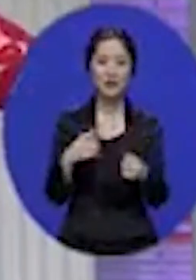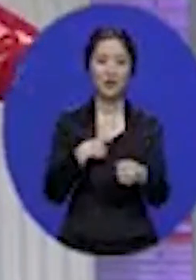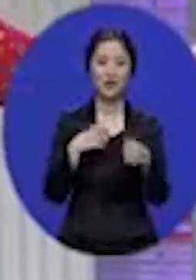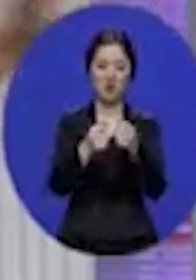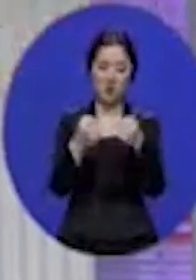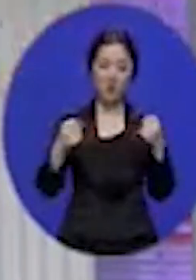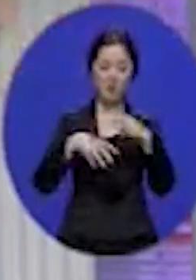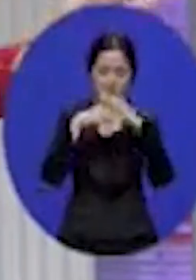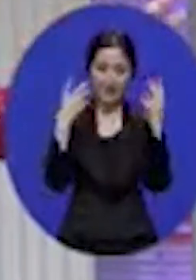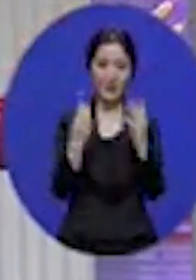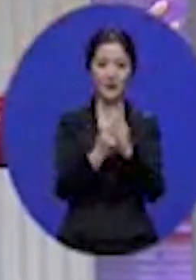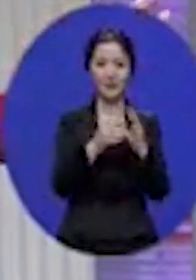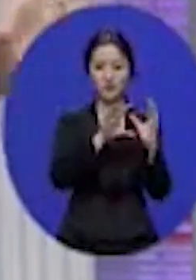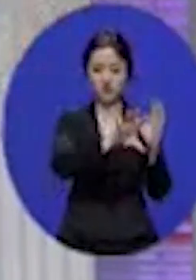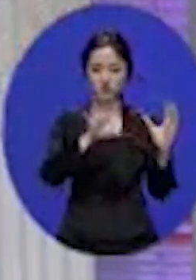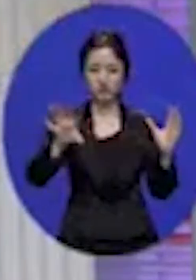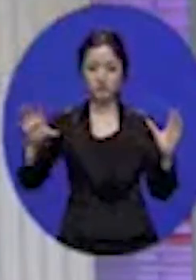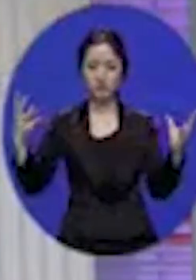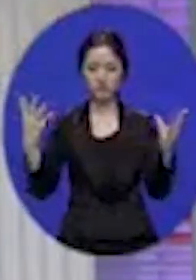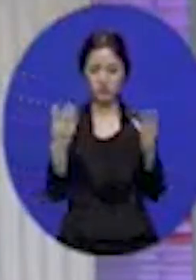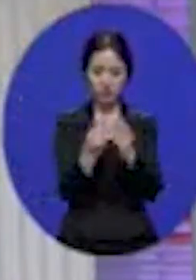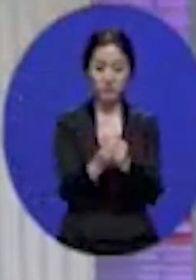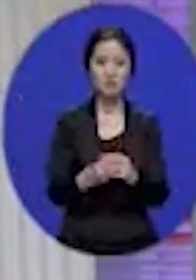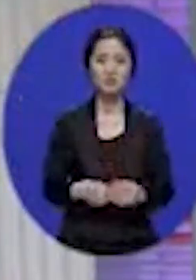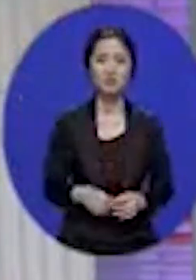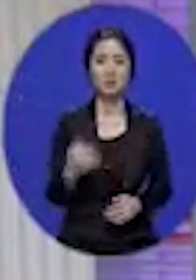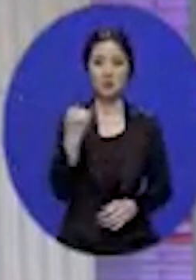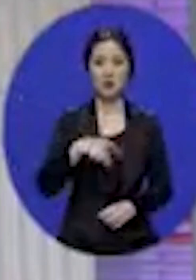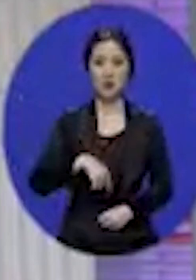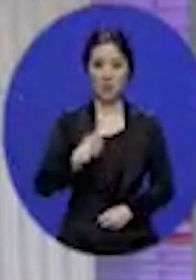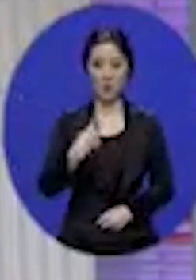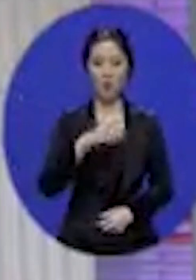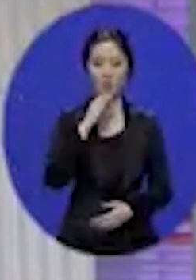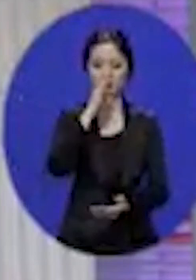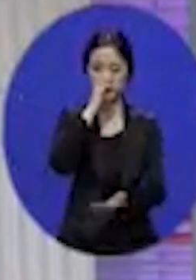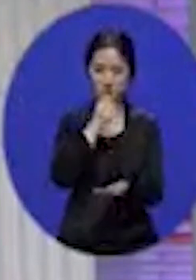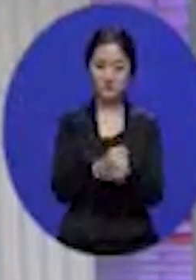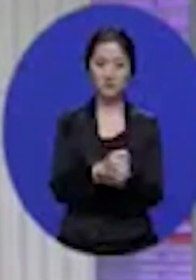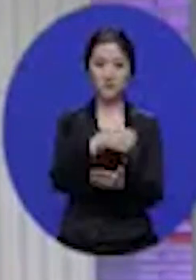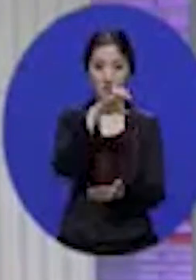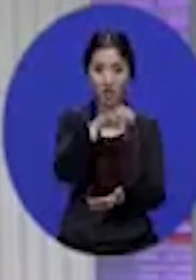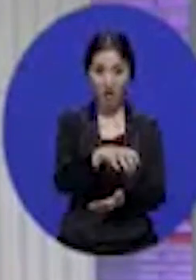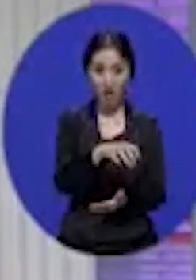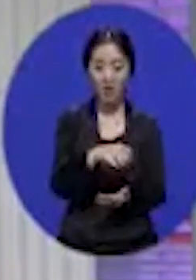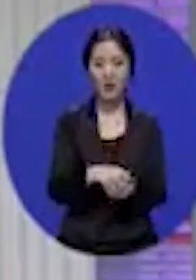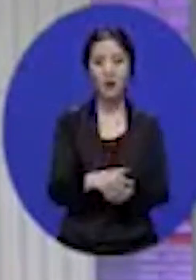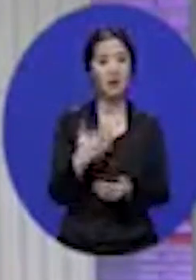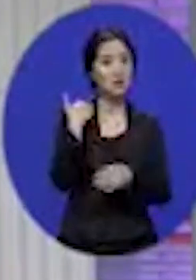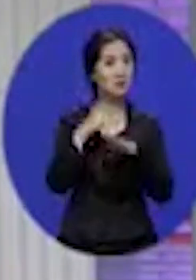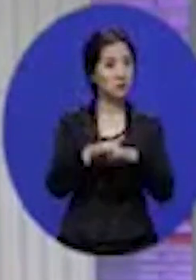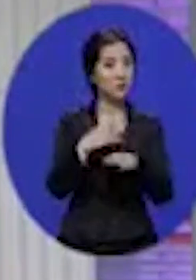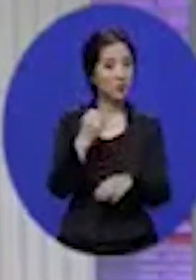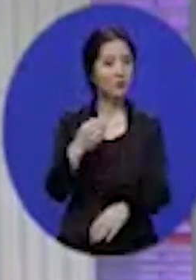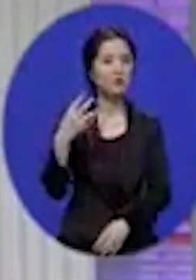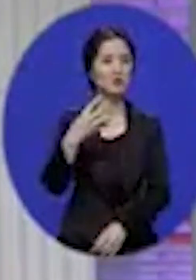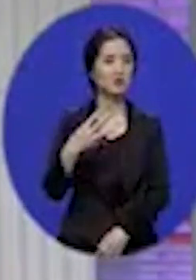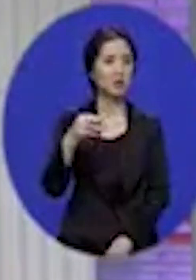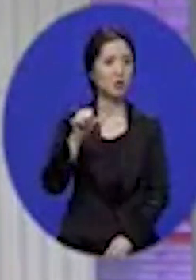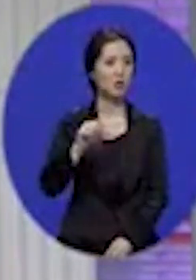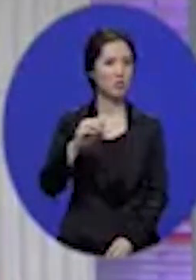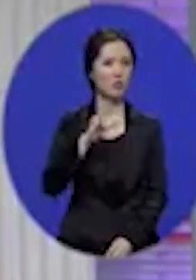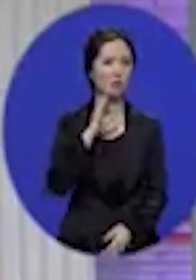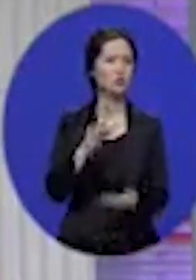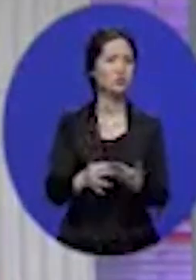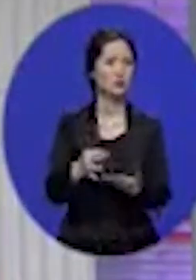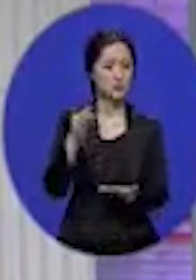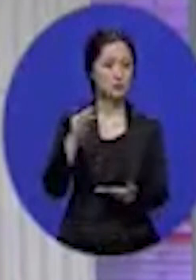왜 다 이렇게 빌트인 돼 있고 정말 여자 혼자 살기는 딱인. 그때 돈으로도 전세가 한 4, 5천만 원 했던 것 같아요.